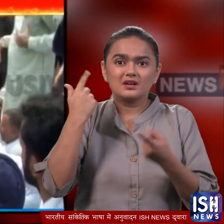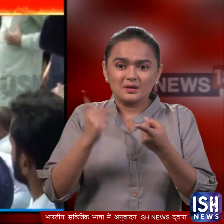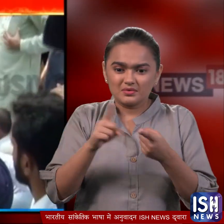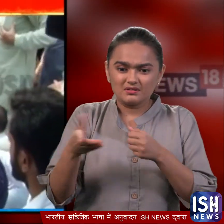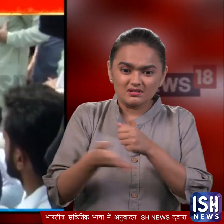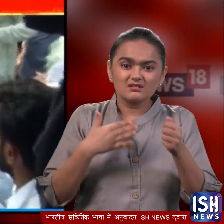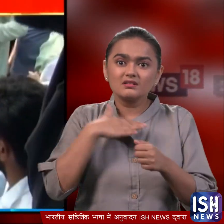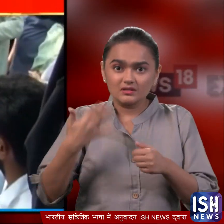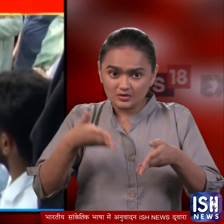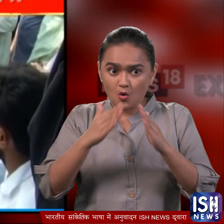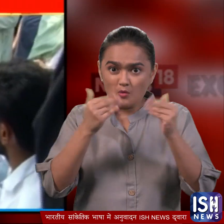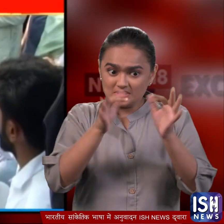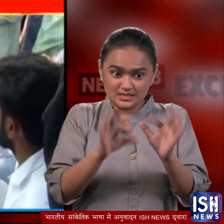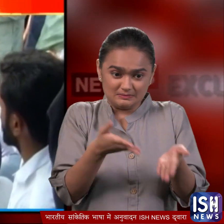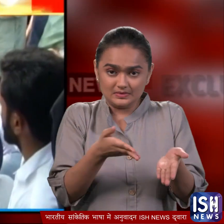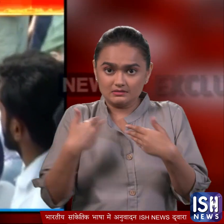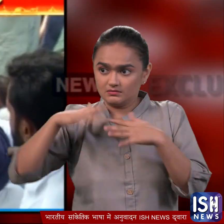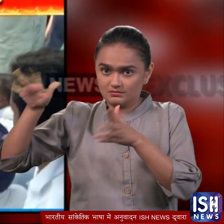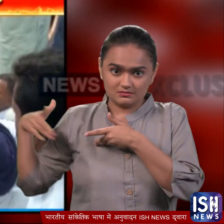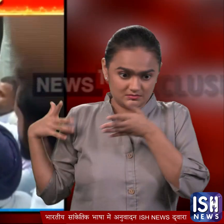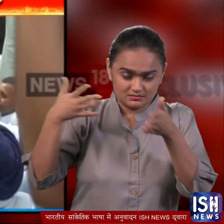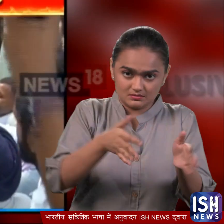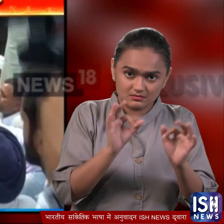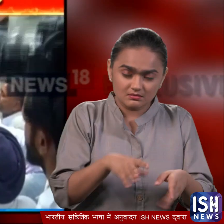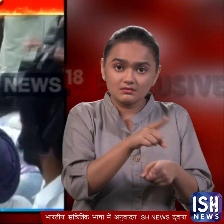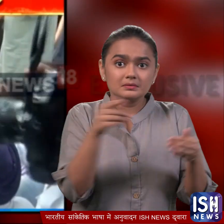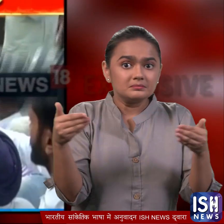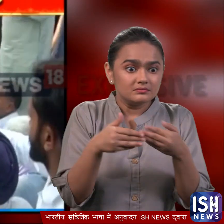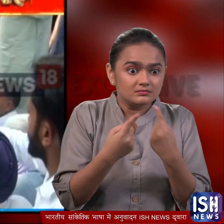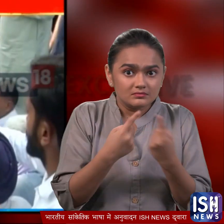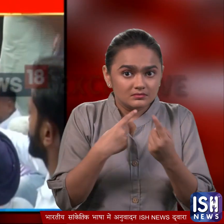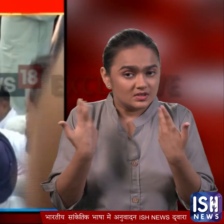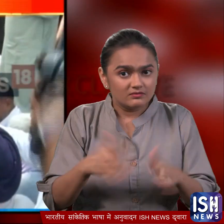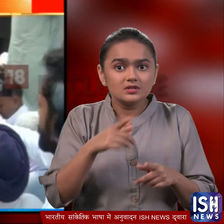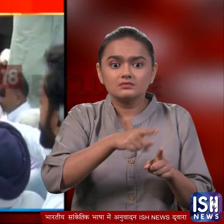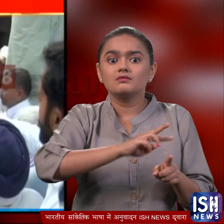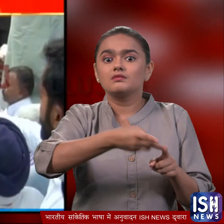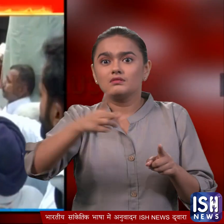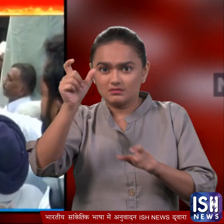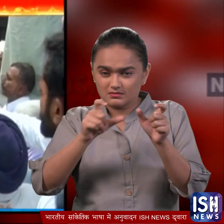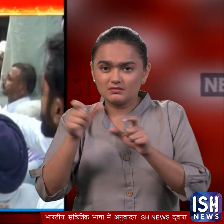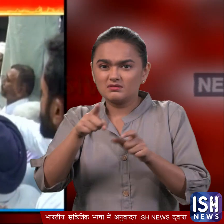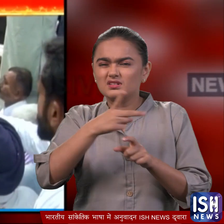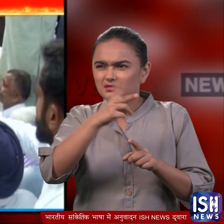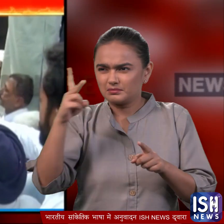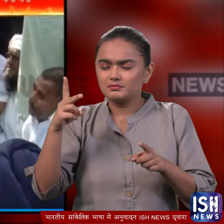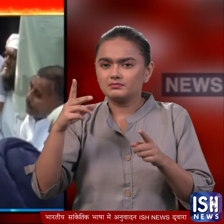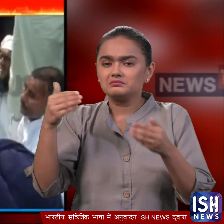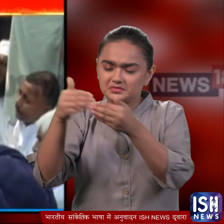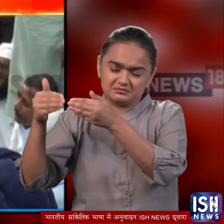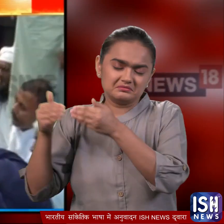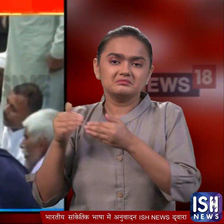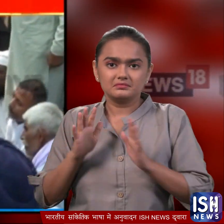गए किसान लवप्रीत सिंह के घर पर पहुंचे हैं, जहां पर उन्होंने परिजनों से मुलाकात करने के बाद अब अन्य लोगों से मुलाकात कर रहे